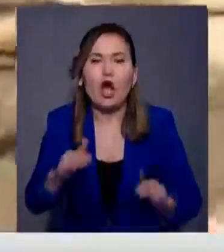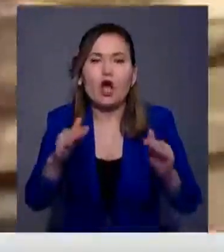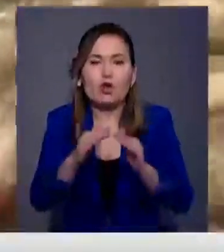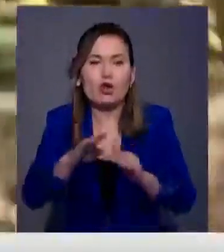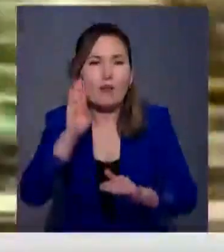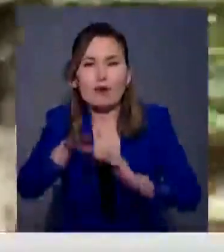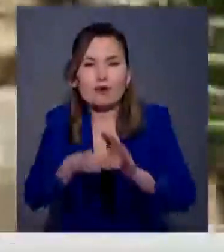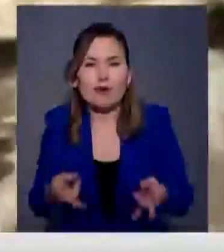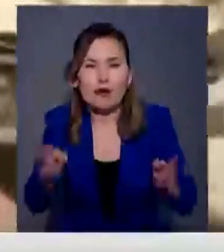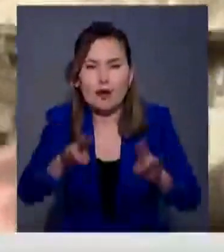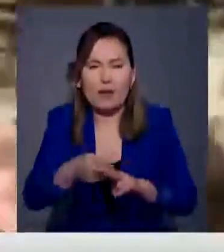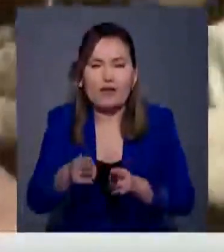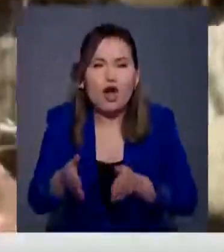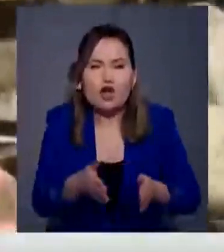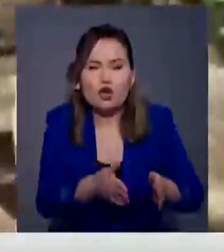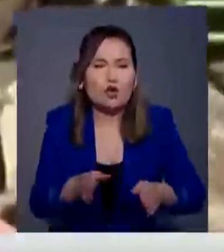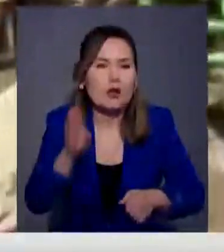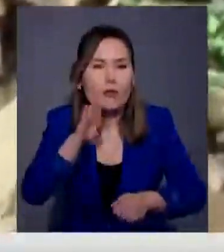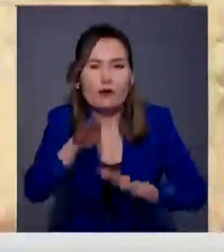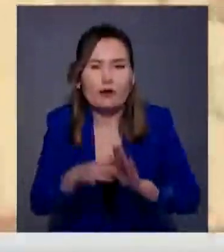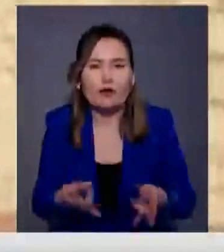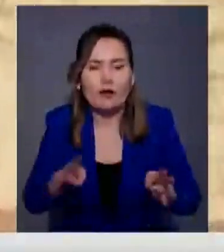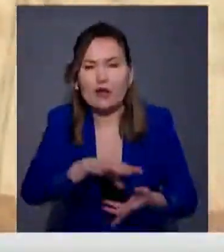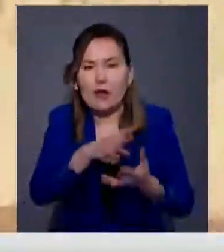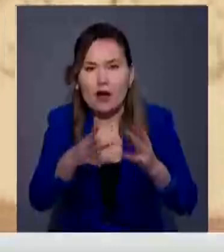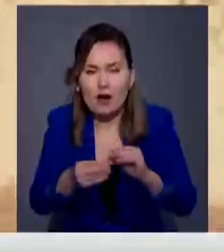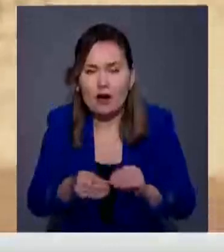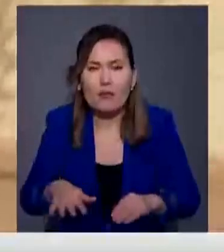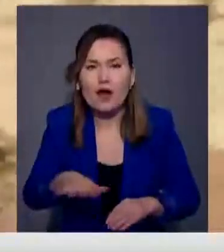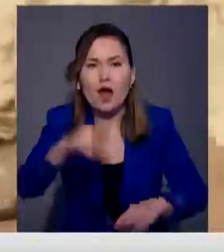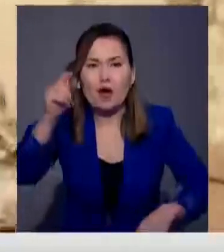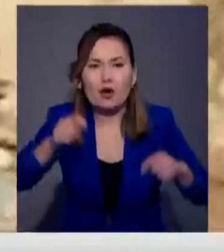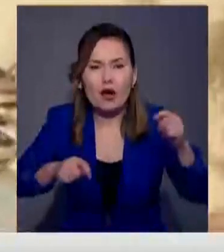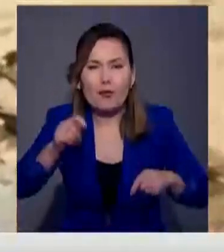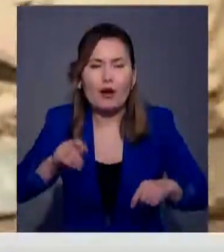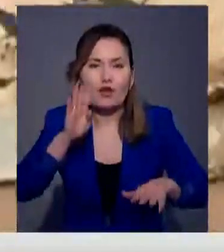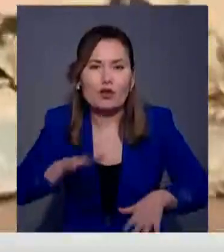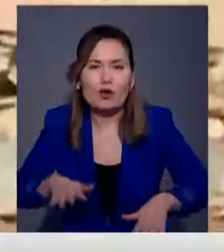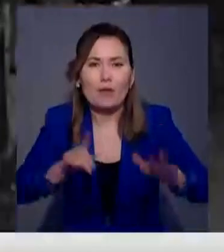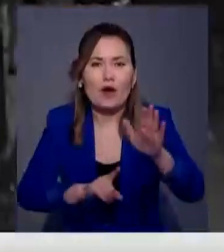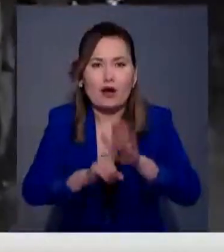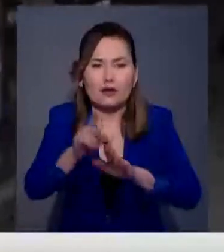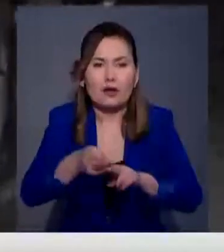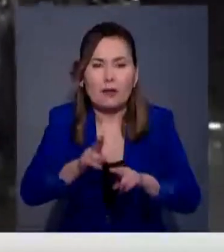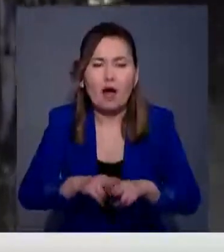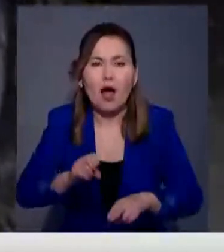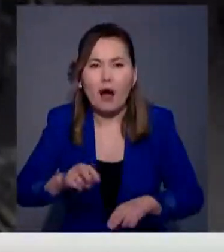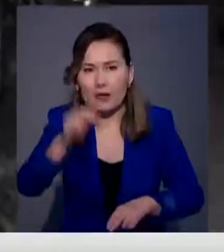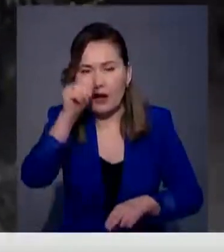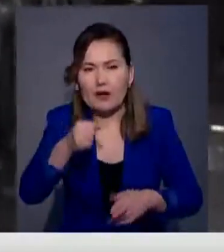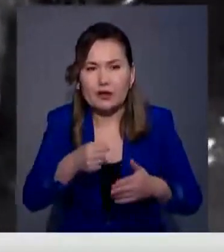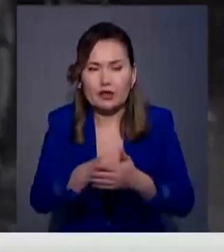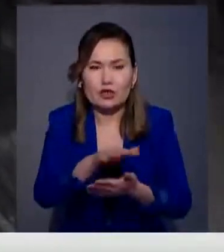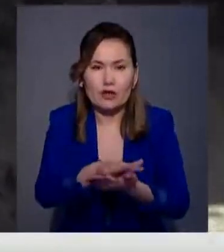нұқсан келтірілді. Біраз жолдарды су басты. Жалпы елде жауын-шашын маусымы басталған. Ол әдетте сәуірге дейін